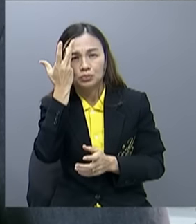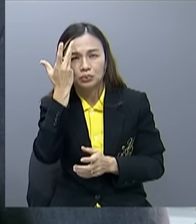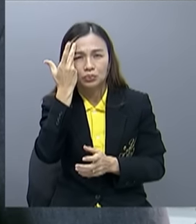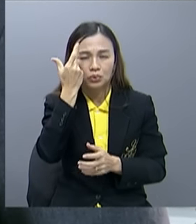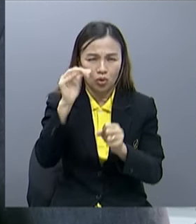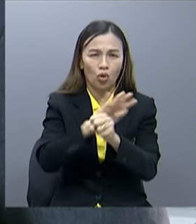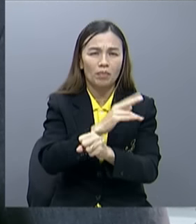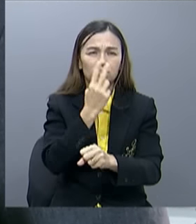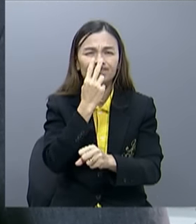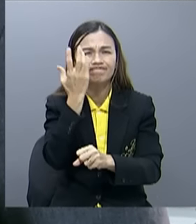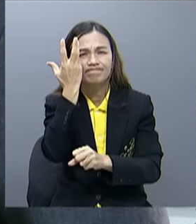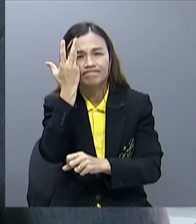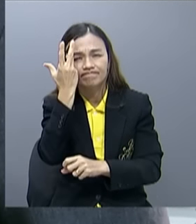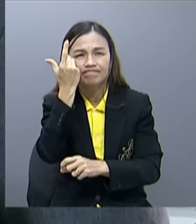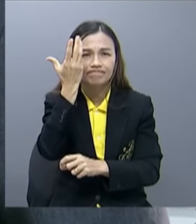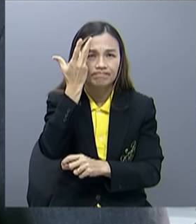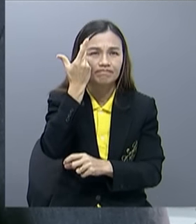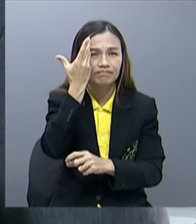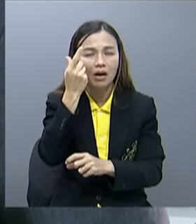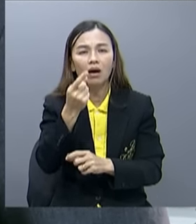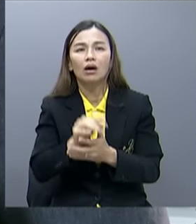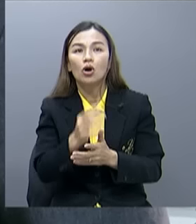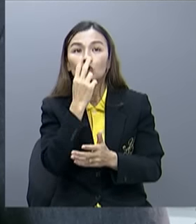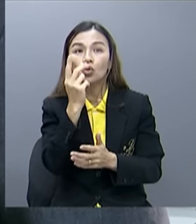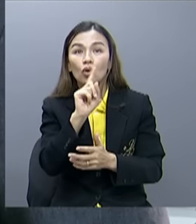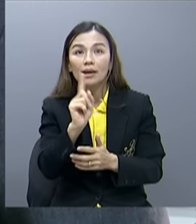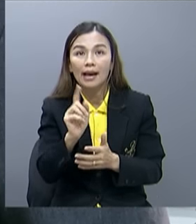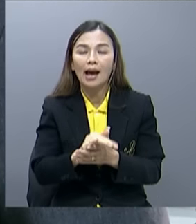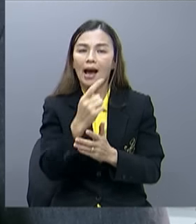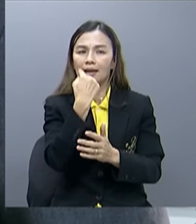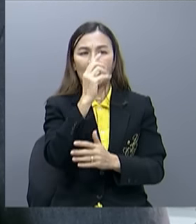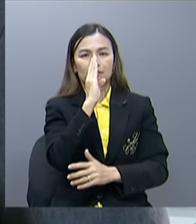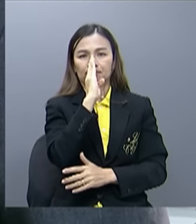ที่สุดนะครับเพื่อพิจารณาผู้ที่เรียกได้ว่ามีความเป็นกลางหรือ